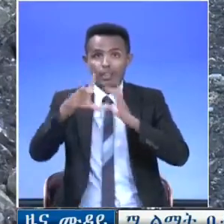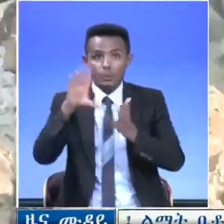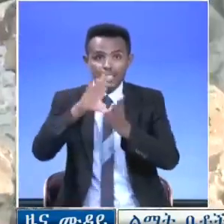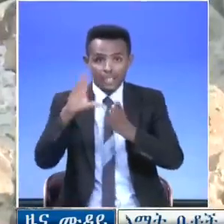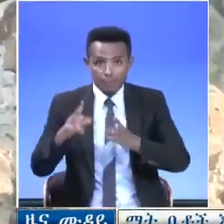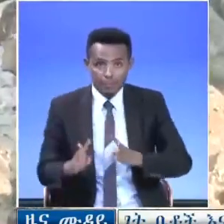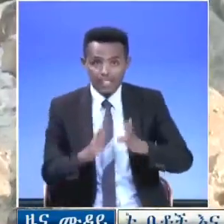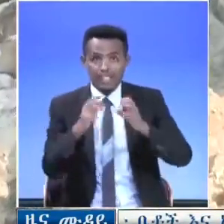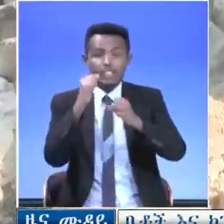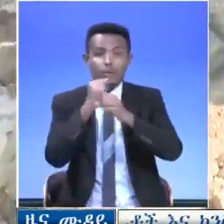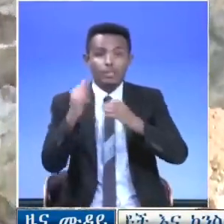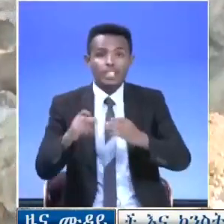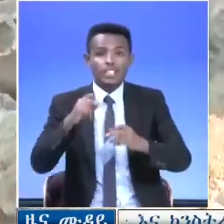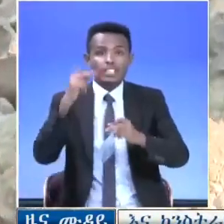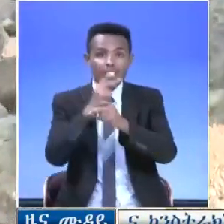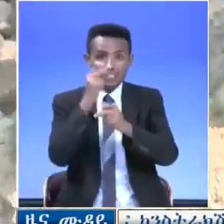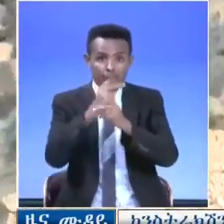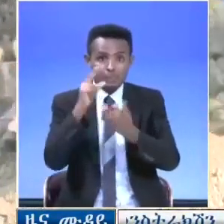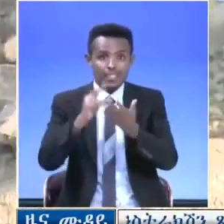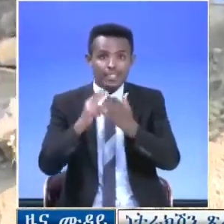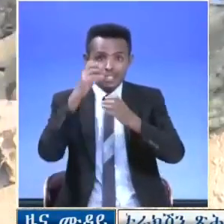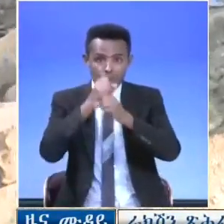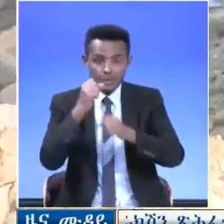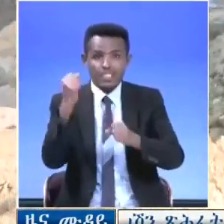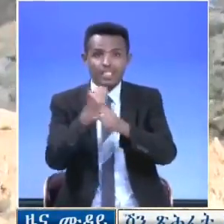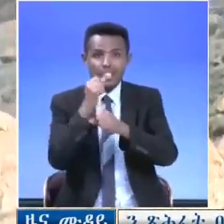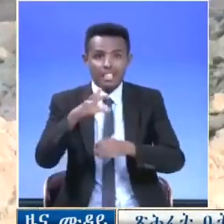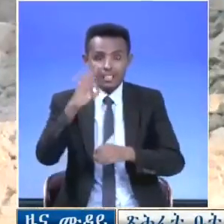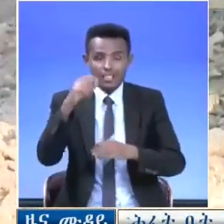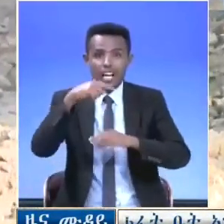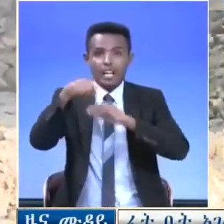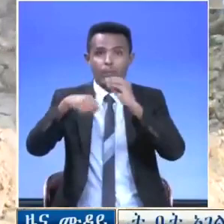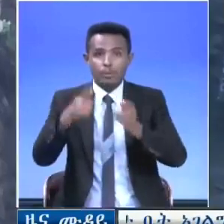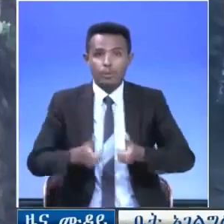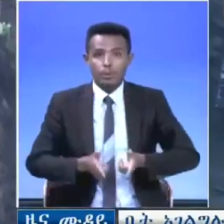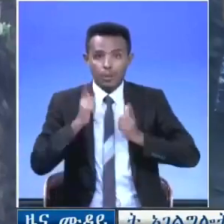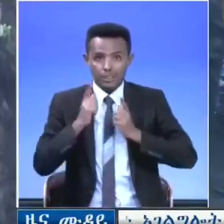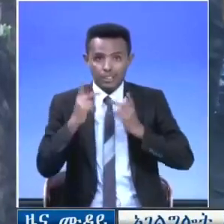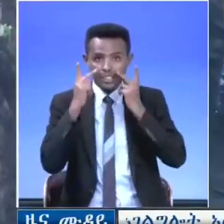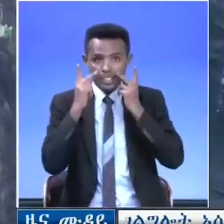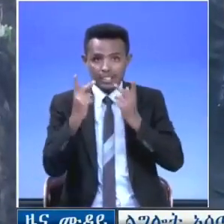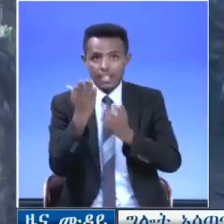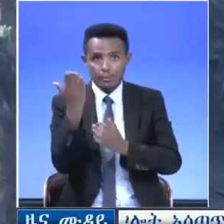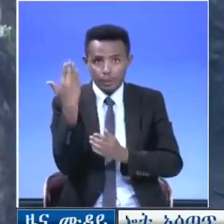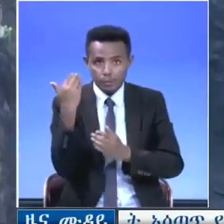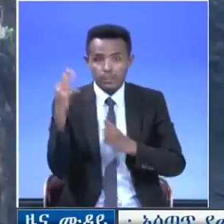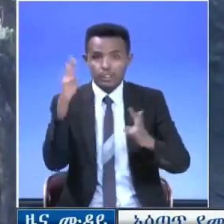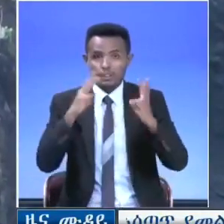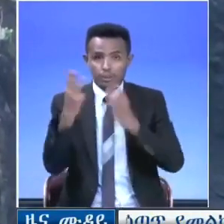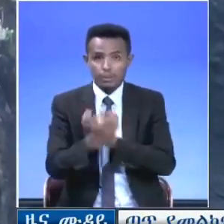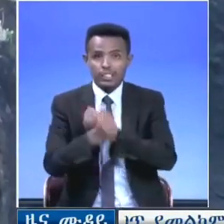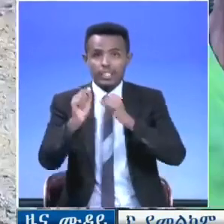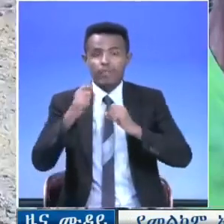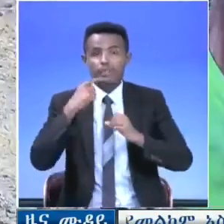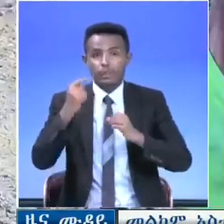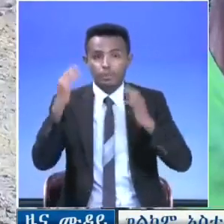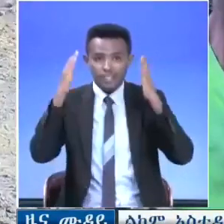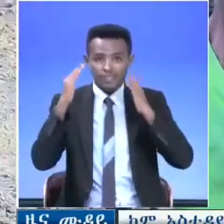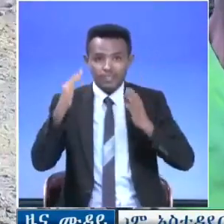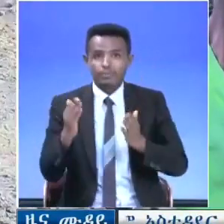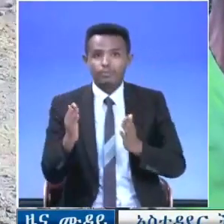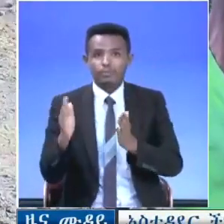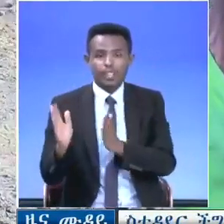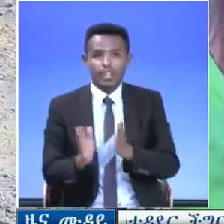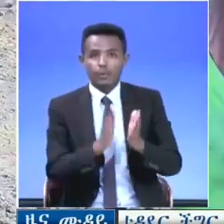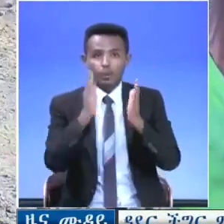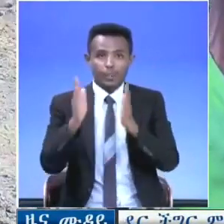በጀት ተይዞለት እየተሰራ ይገኛል። በዚህም የአካባቢው ነዋሪዎች ይደርስባቸው የነበሩ ችግሮች ይቀረፋሉ የሚል ተስፋ አድሮባቸዋል። እኛ እንኳ እድሜያችን